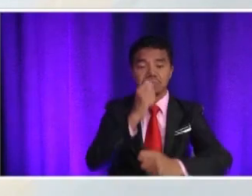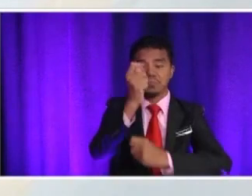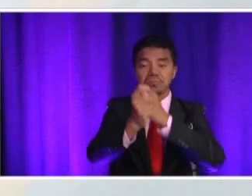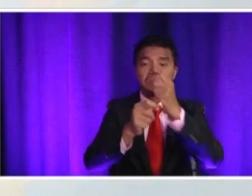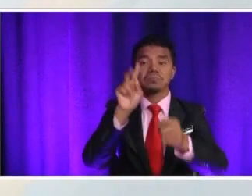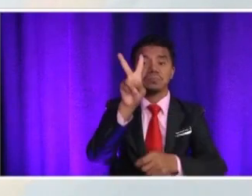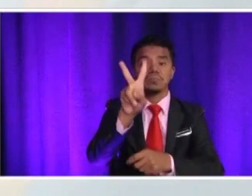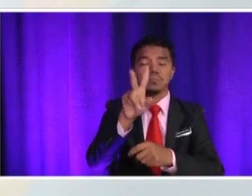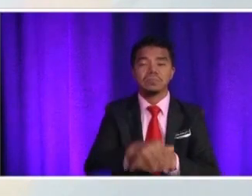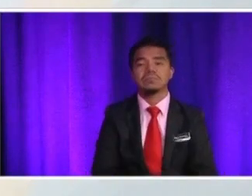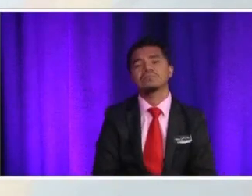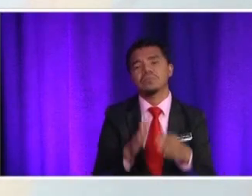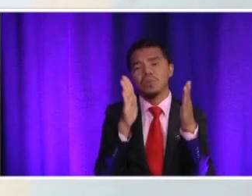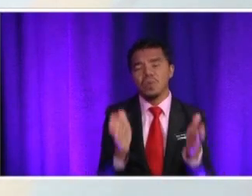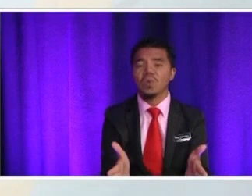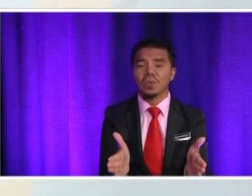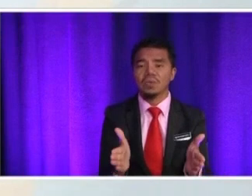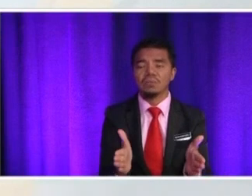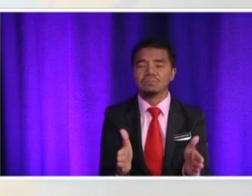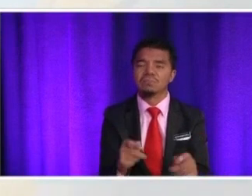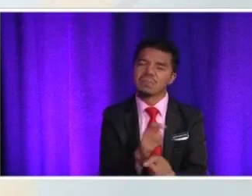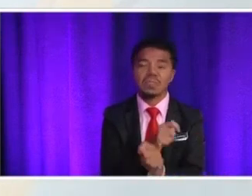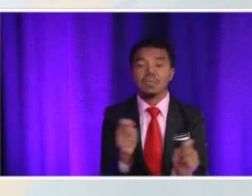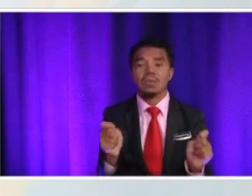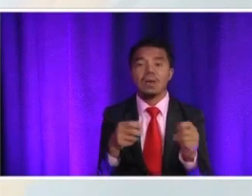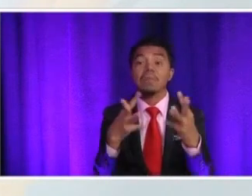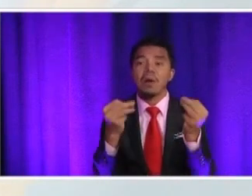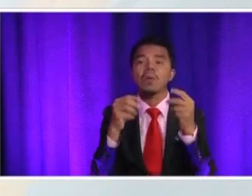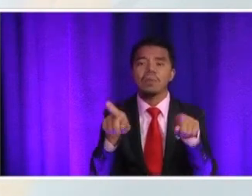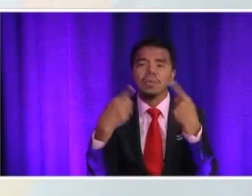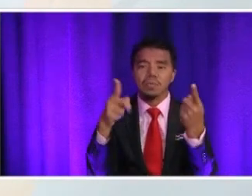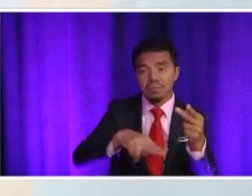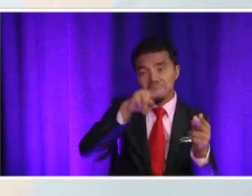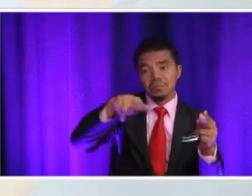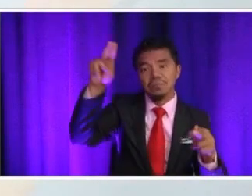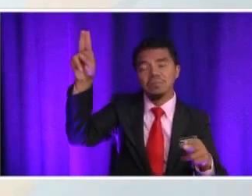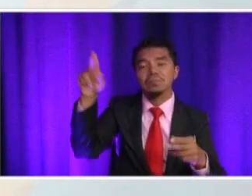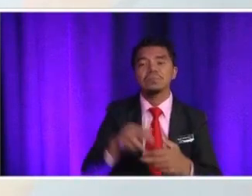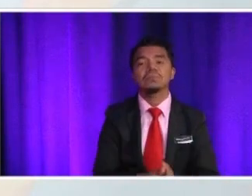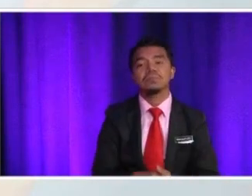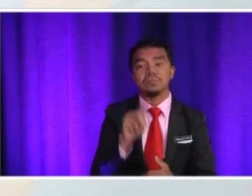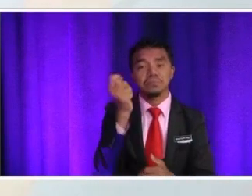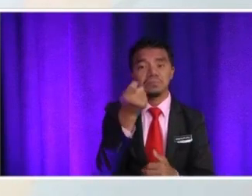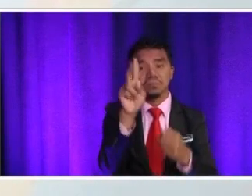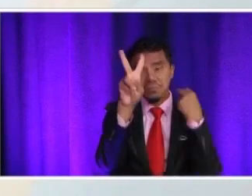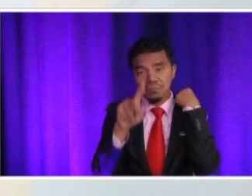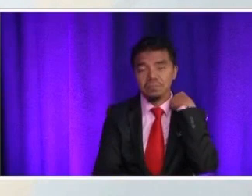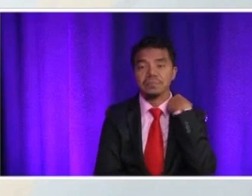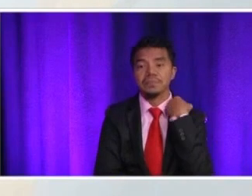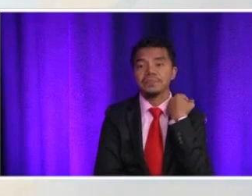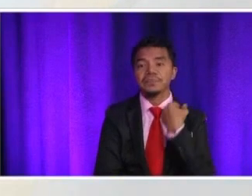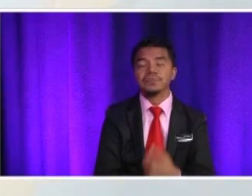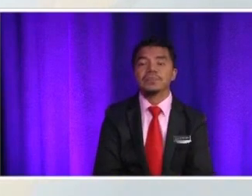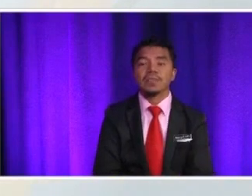Okey, tingkat 2 jadi orang jarang nak pergi naik. Betul. Kan? Okey. Lagi? Ada lagi